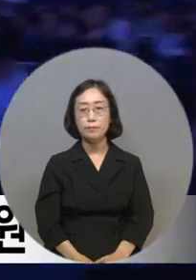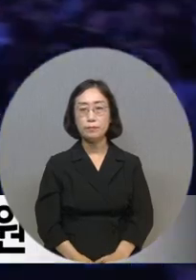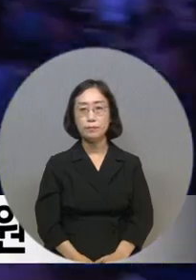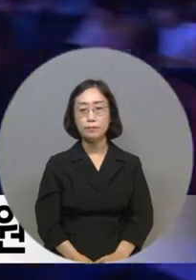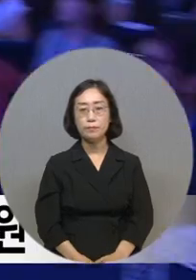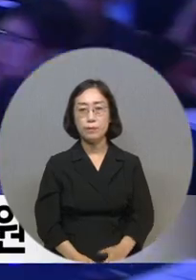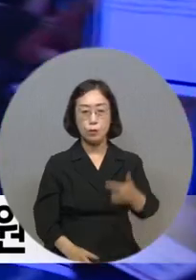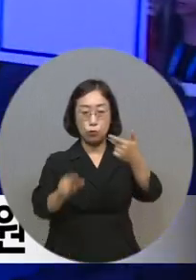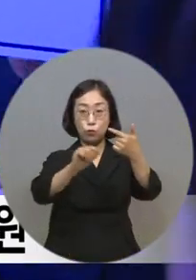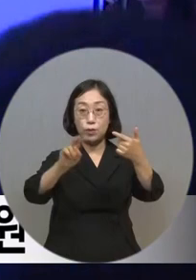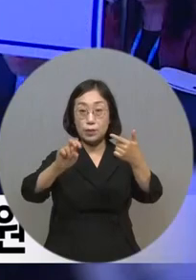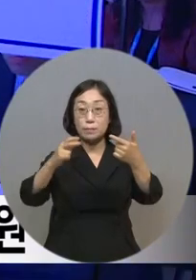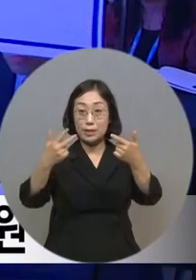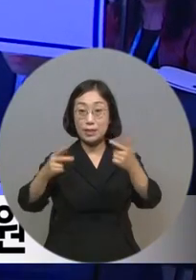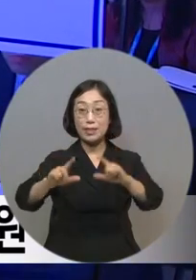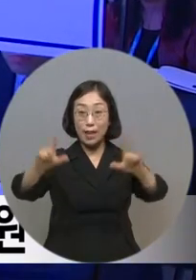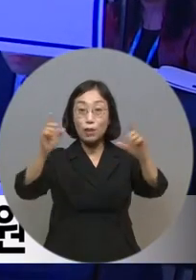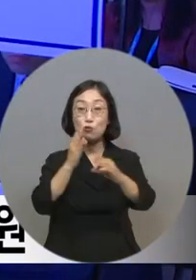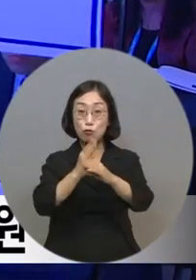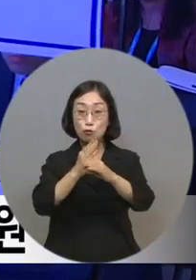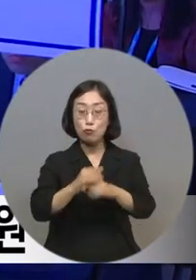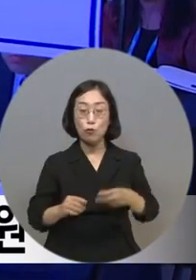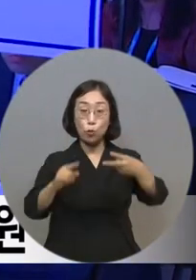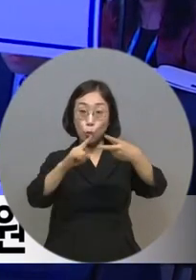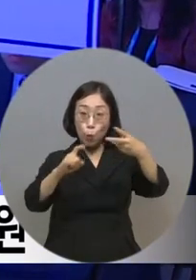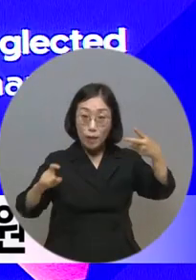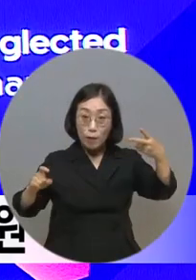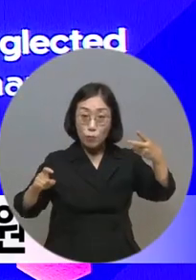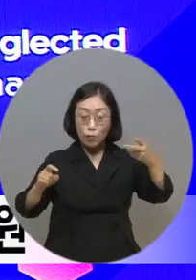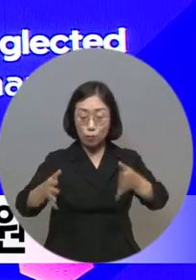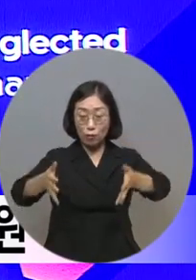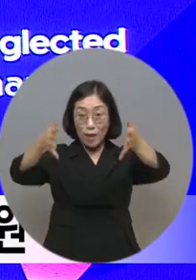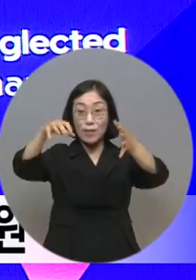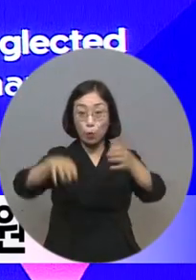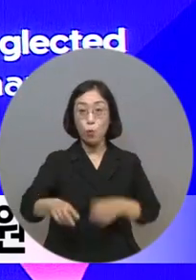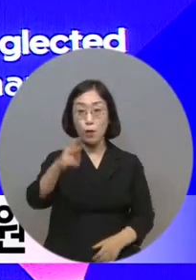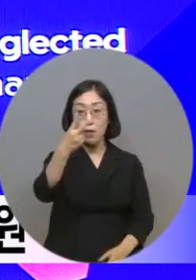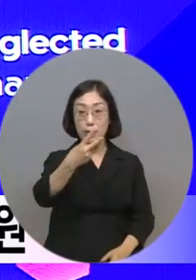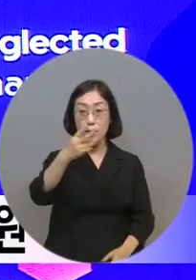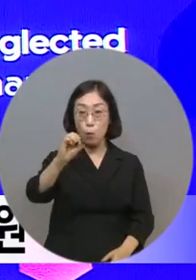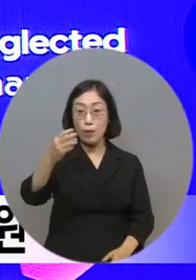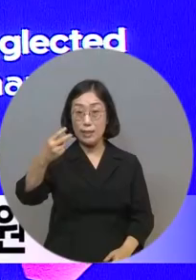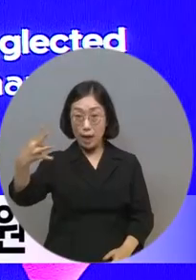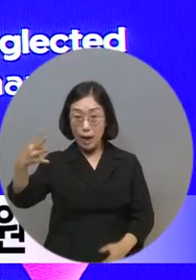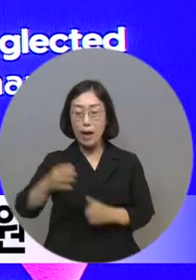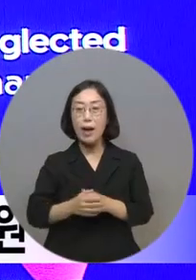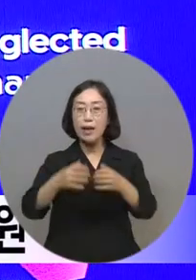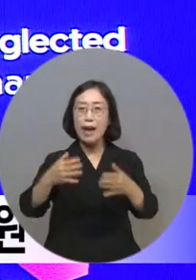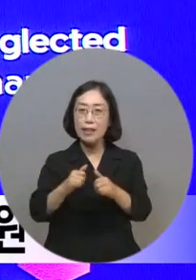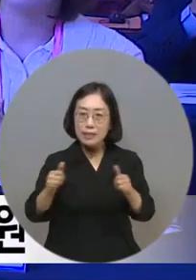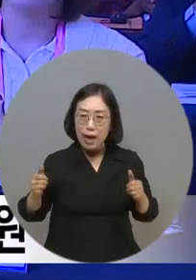지난 6월 27일 서울 중구 동대문 디자인 플라자에서 2024 서울 약자 동행 포럼이